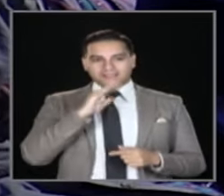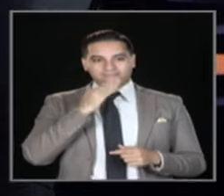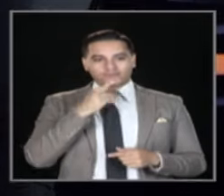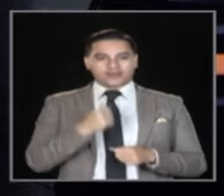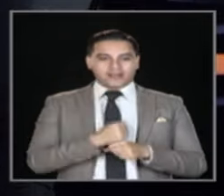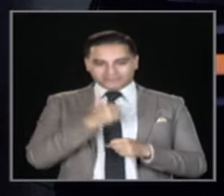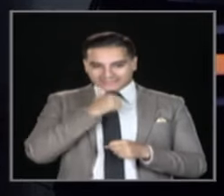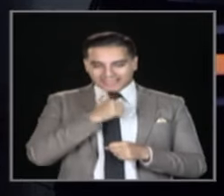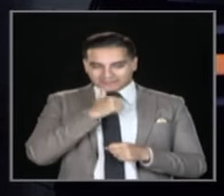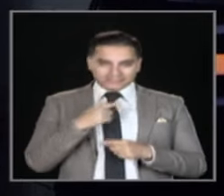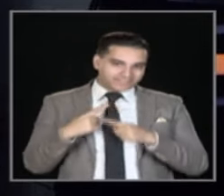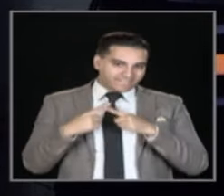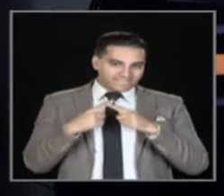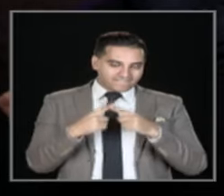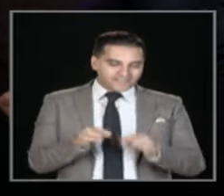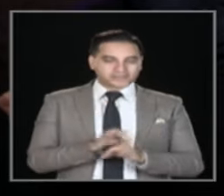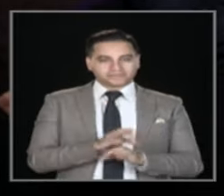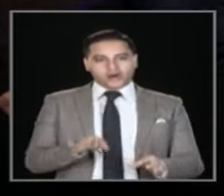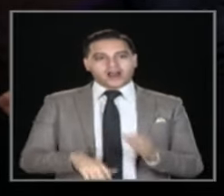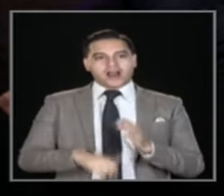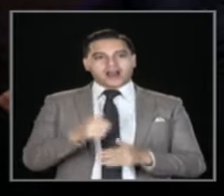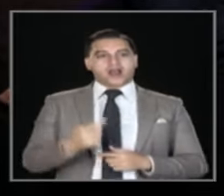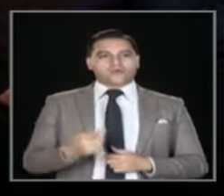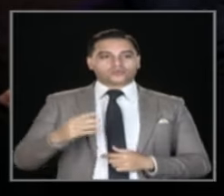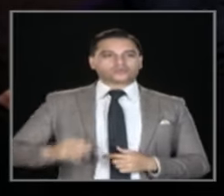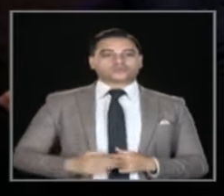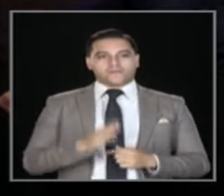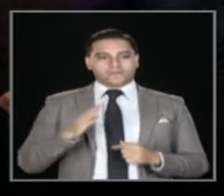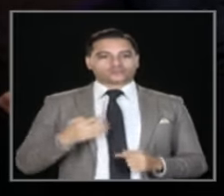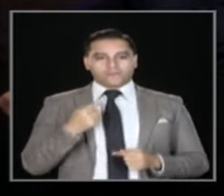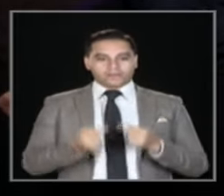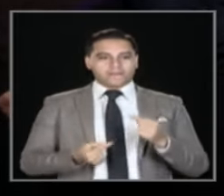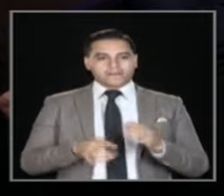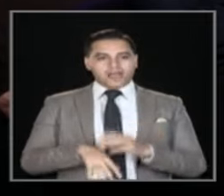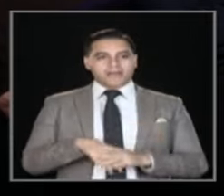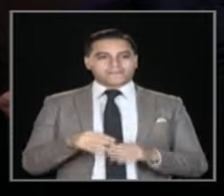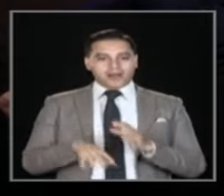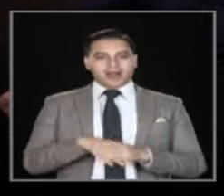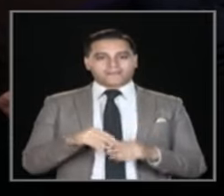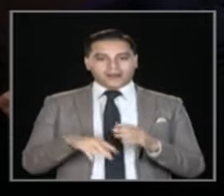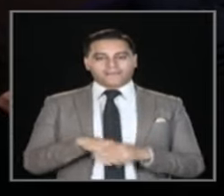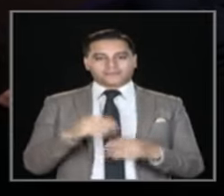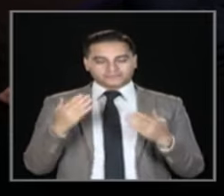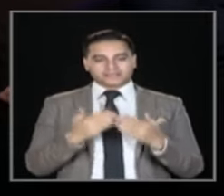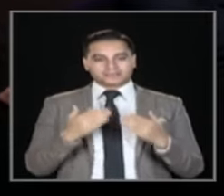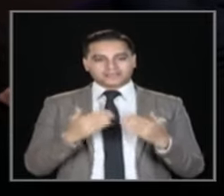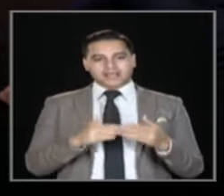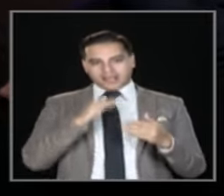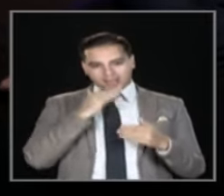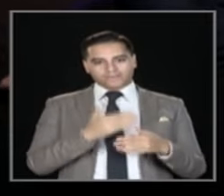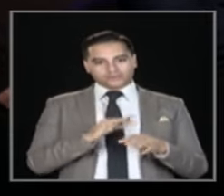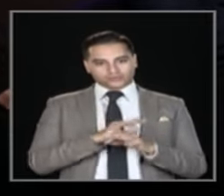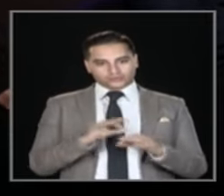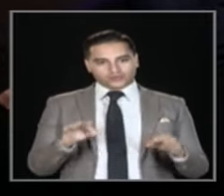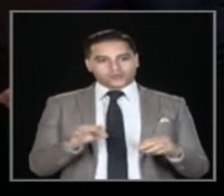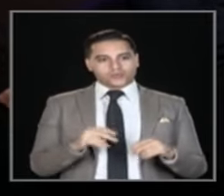هما استحملوا اصلا التعب ده كله، وان هما كانوا بيصاروا معايا، وان كل حاجه كنت بطلبهم منها كانوا بيحاولوا على قد ما يقدروا يذاكروها وينفذوها بالحرف، ولولا